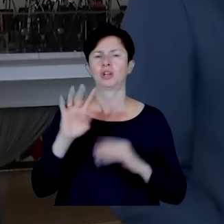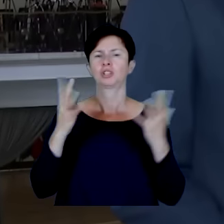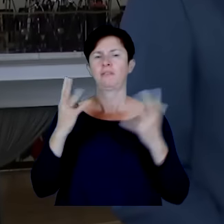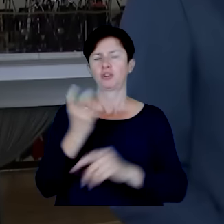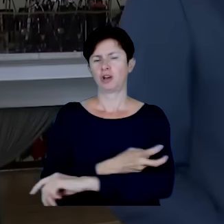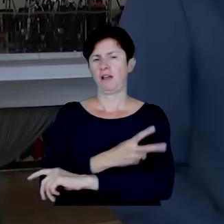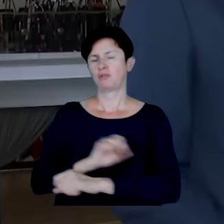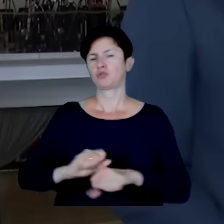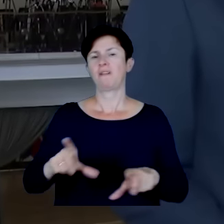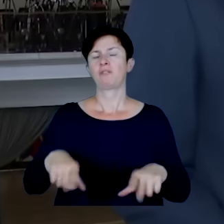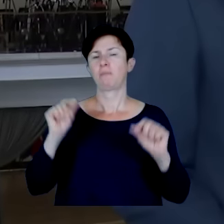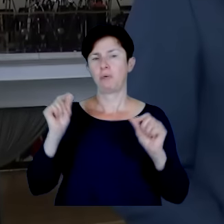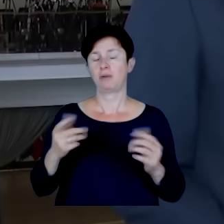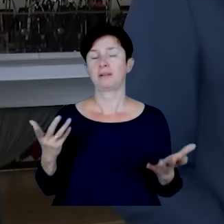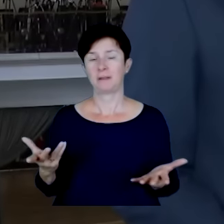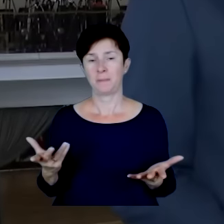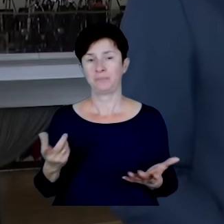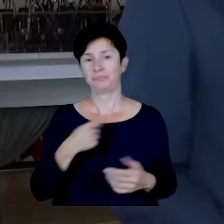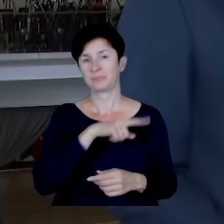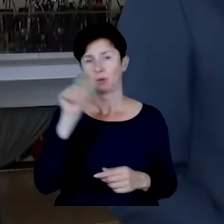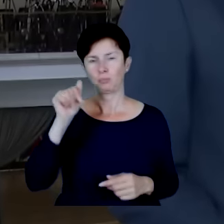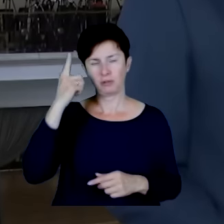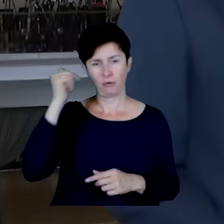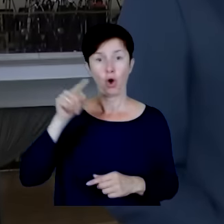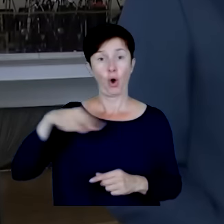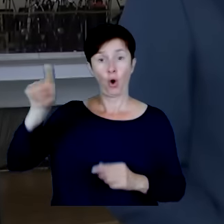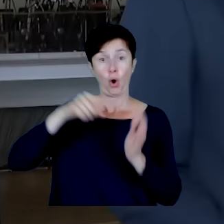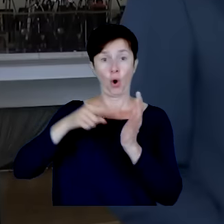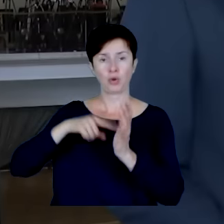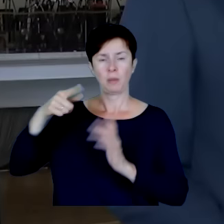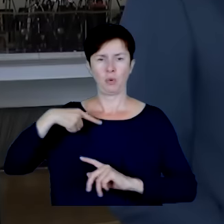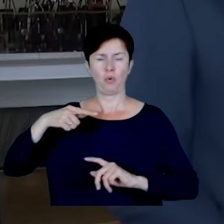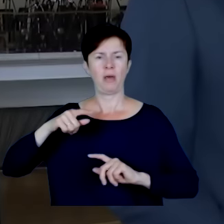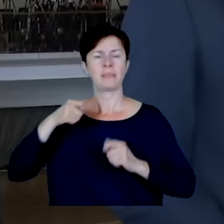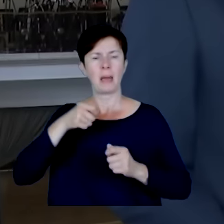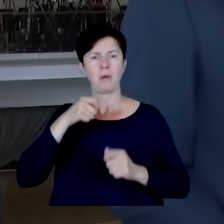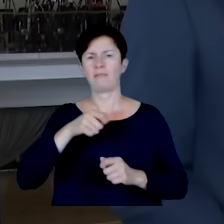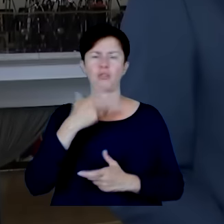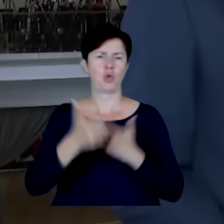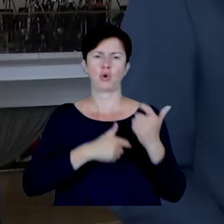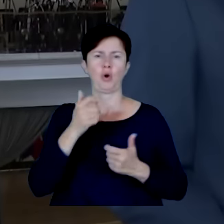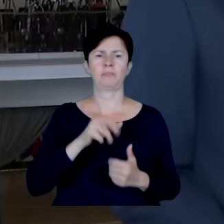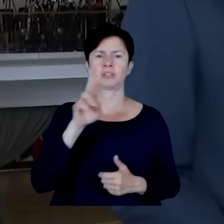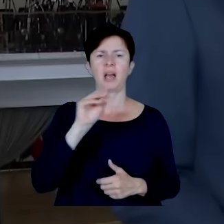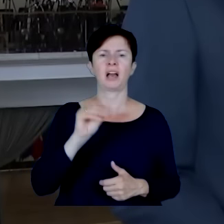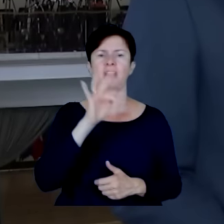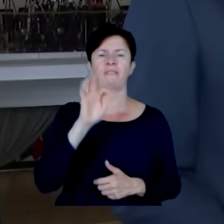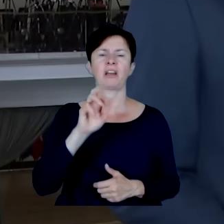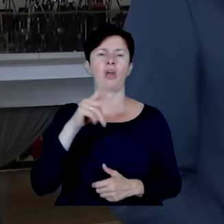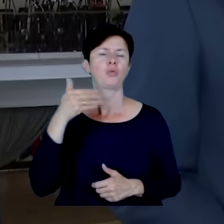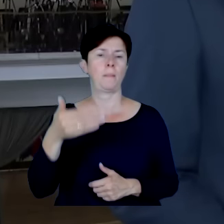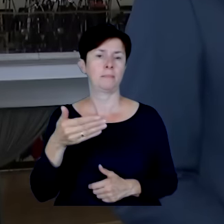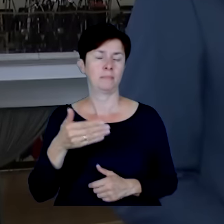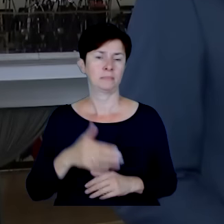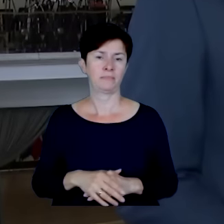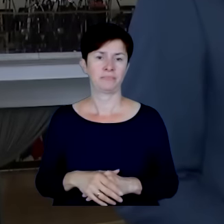wybory. Przypomnijmy, że to oni namawiali do bojkotu referendum. Gdyby Polacy nie byli tak